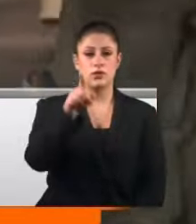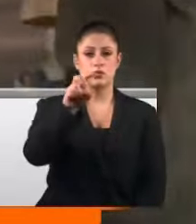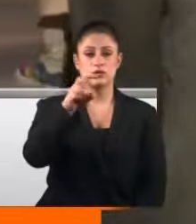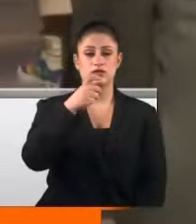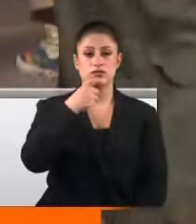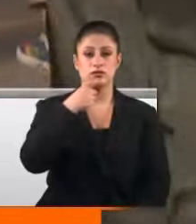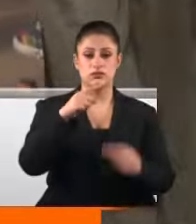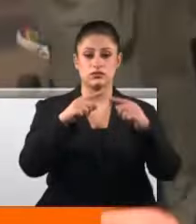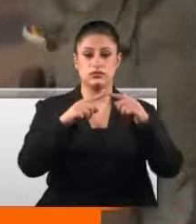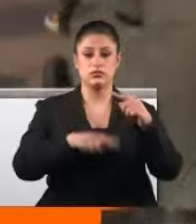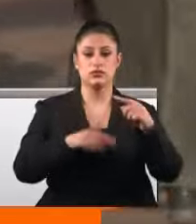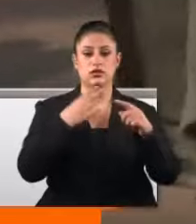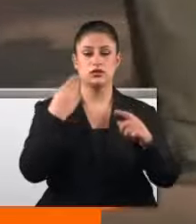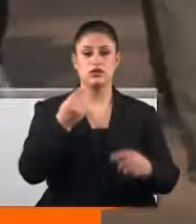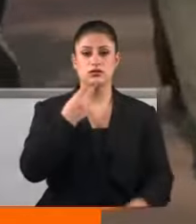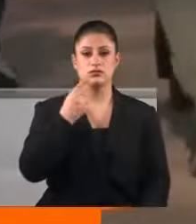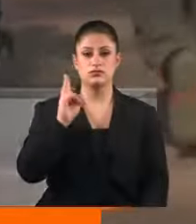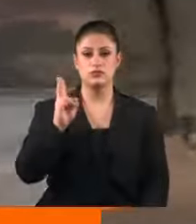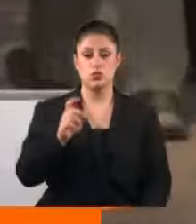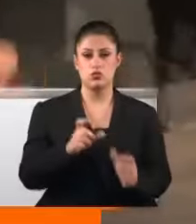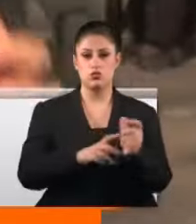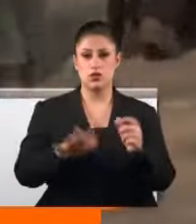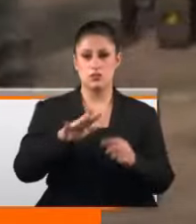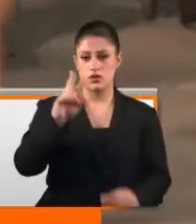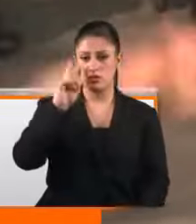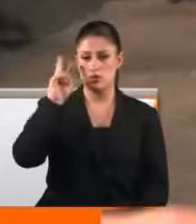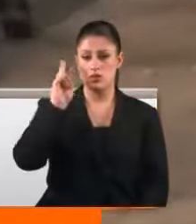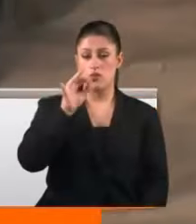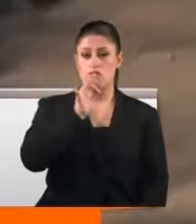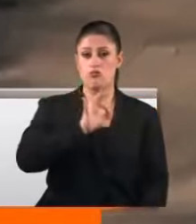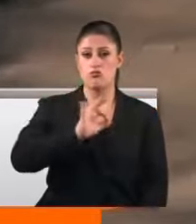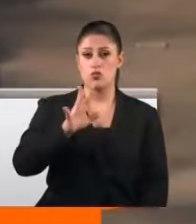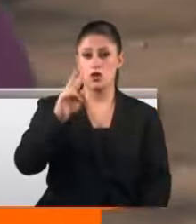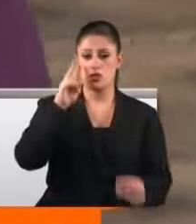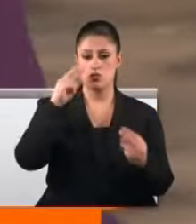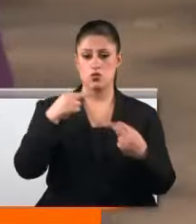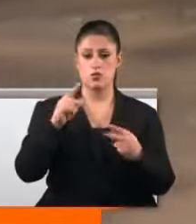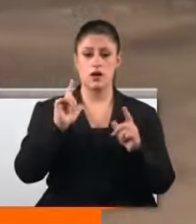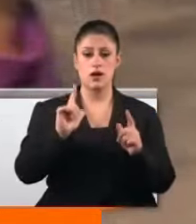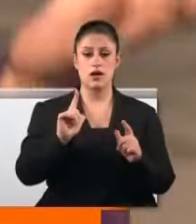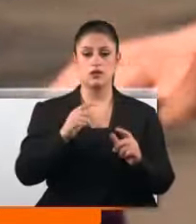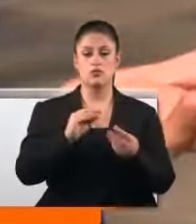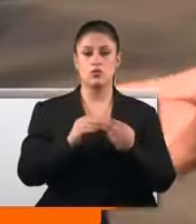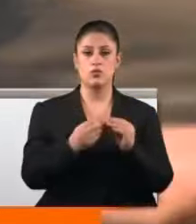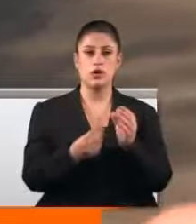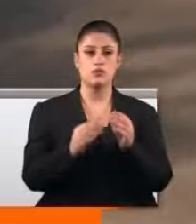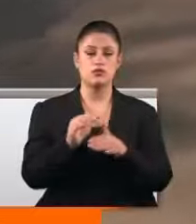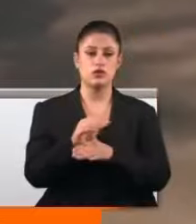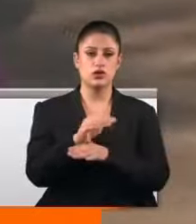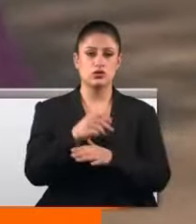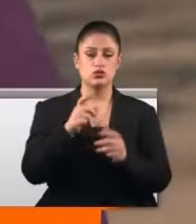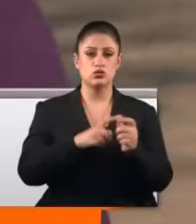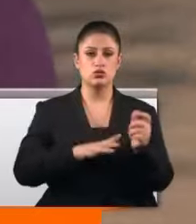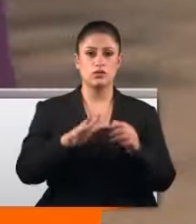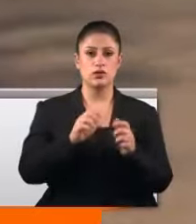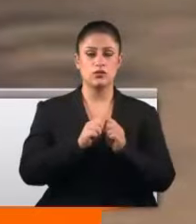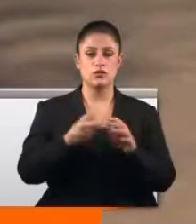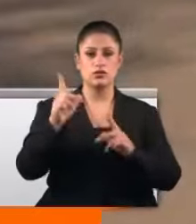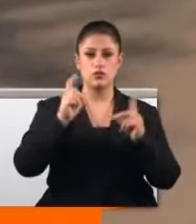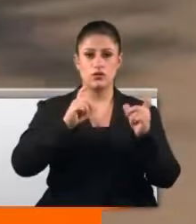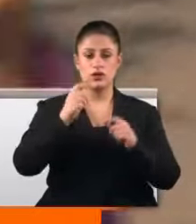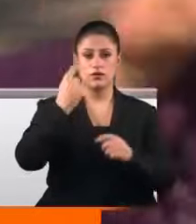altı genç kızlar sosyal medyanın etkisiyle mükemmel görünme kaygısı yaşıyorlar. O sosyal mecralarda paylaşılan fotoğrafları